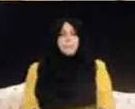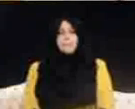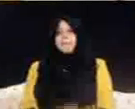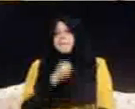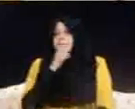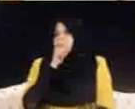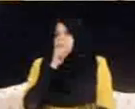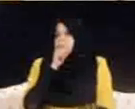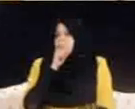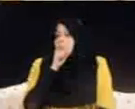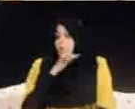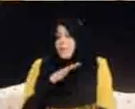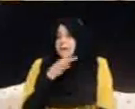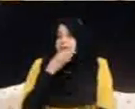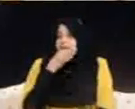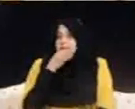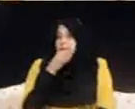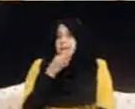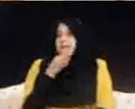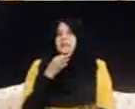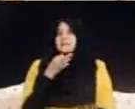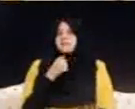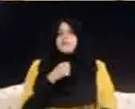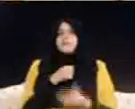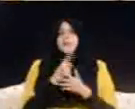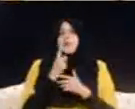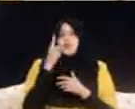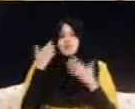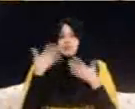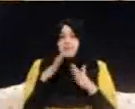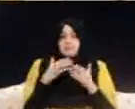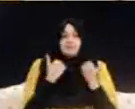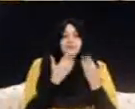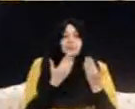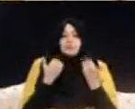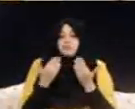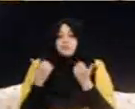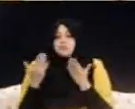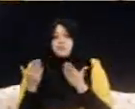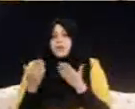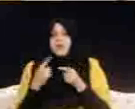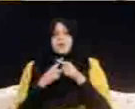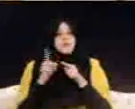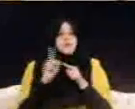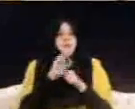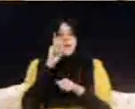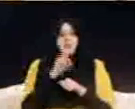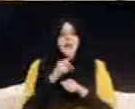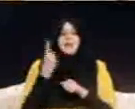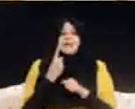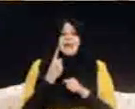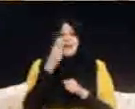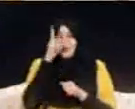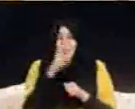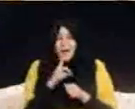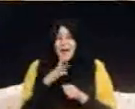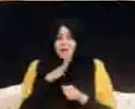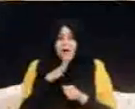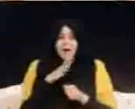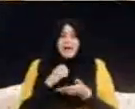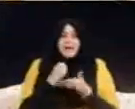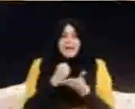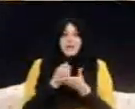الصلاة والسلام بعد نزول أحكام الميراث في القرآن قال: إن الله قد أعطى كل ذي حق حقه فلا وصية لوارث. الآن